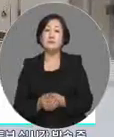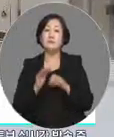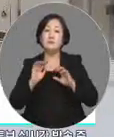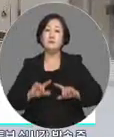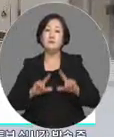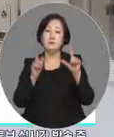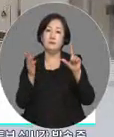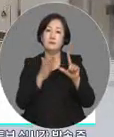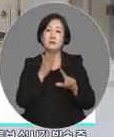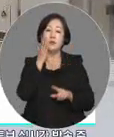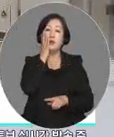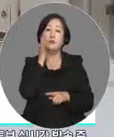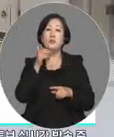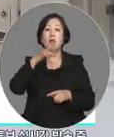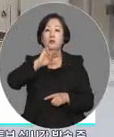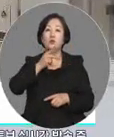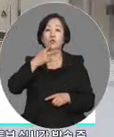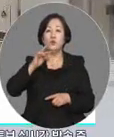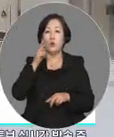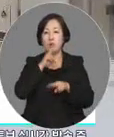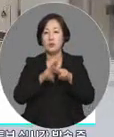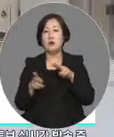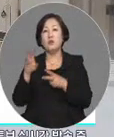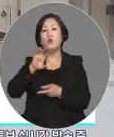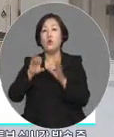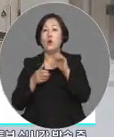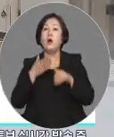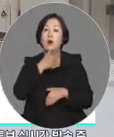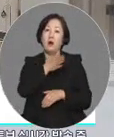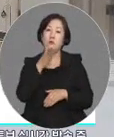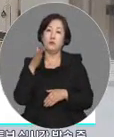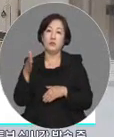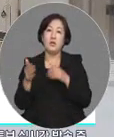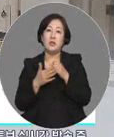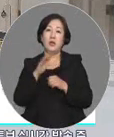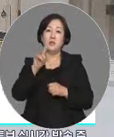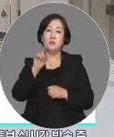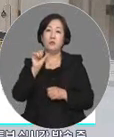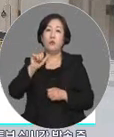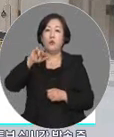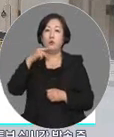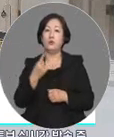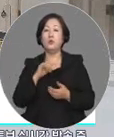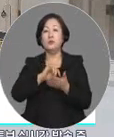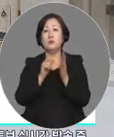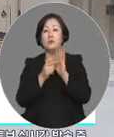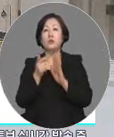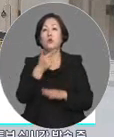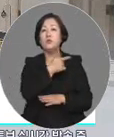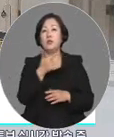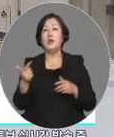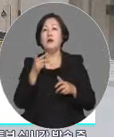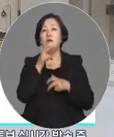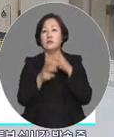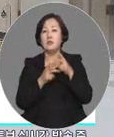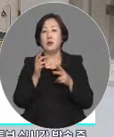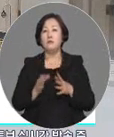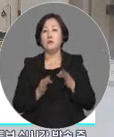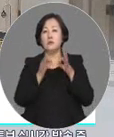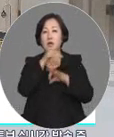올해부터 울산에 수소와 석유화학 분야에 15조 원 가까이 투자되는 초대형 사업이 본궤도에